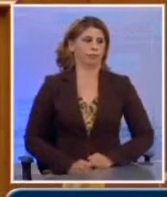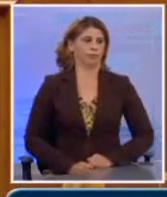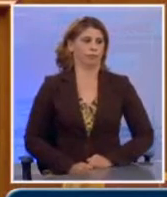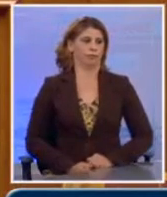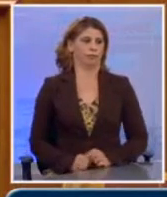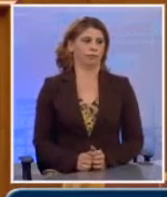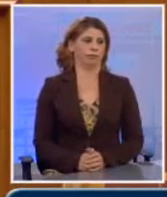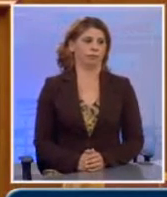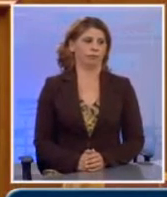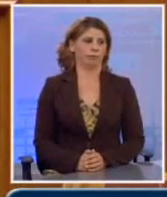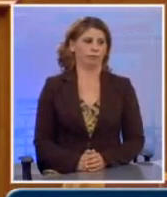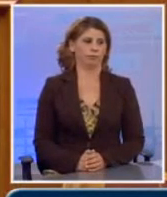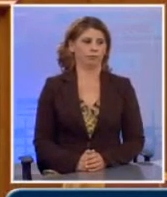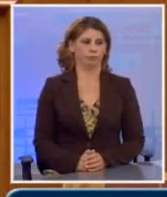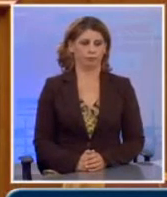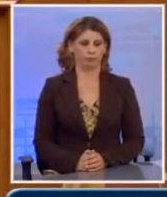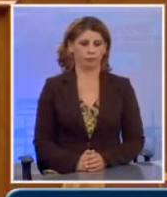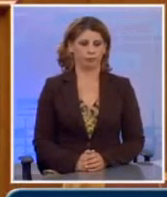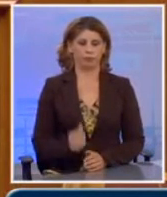Και επειδή μιλάμε για συναλλαγή,